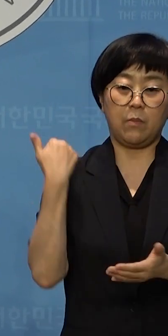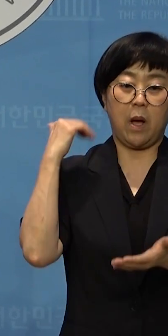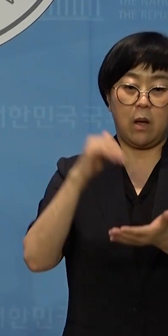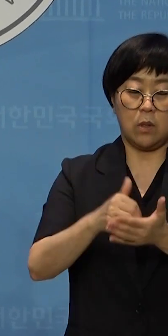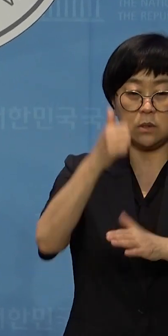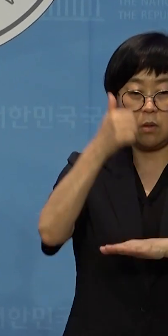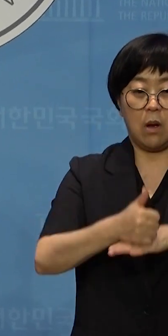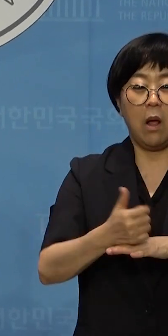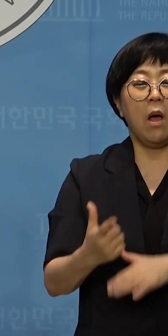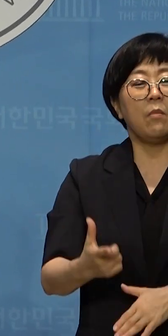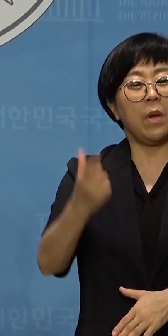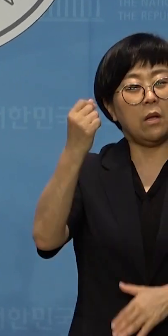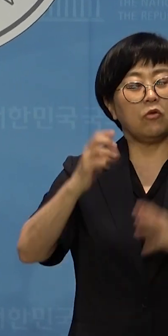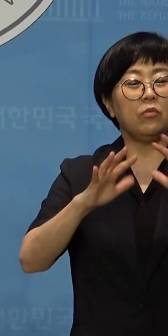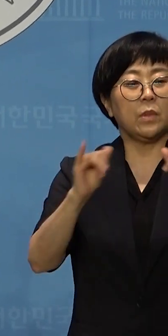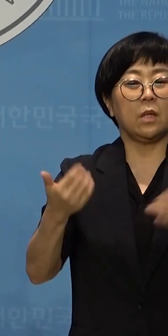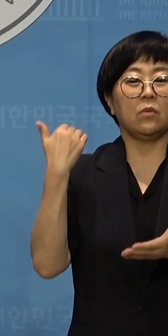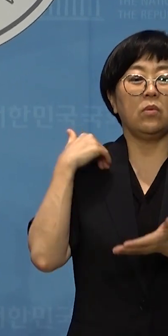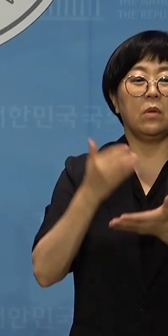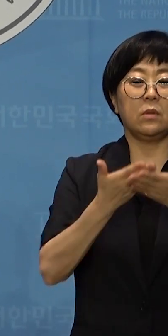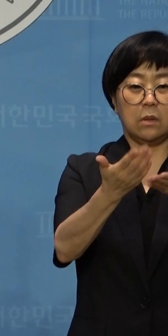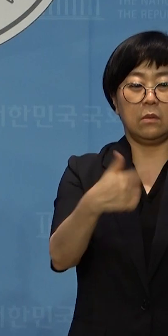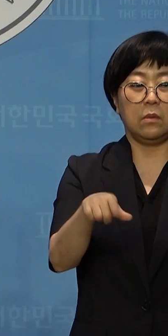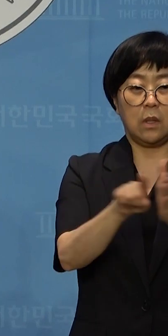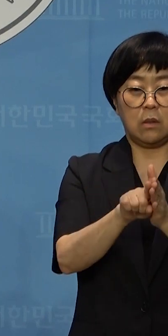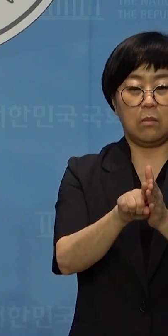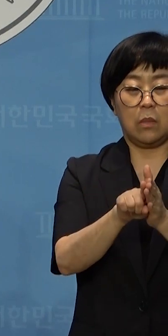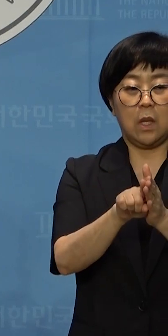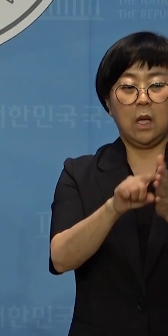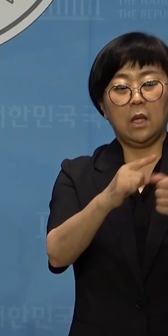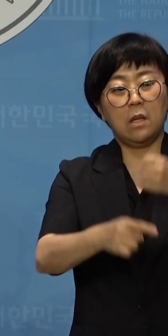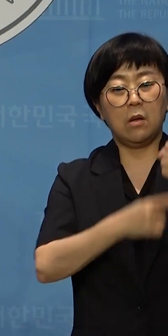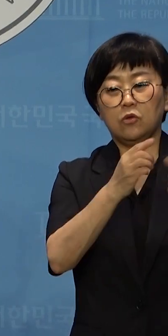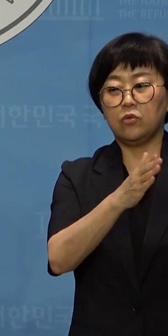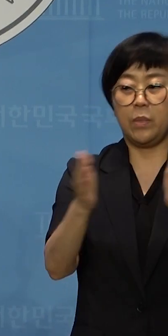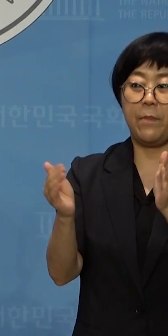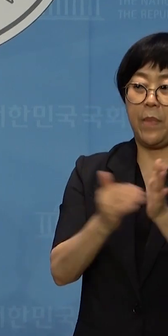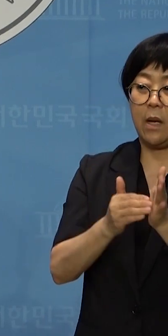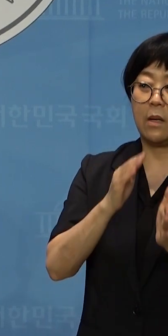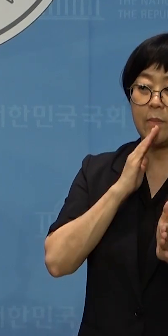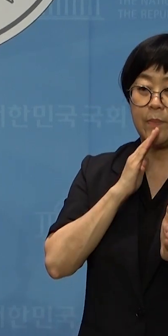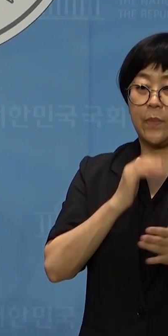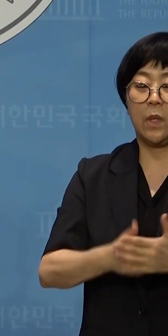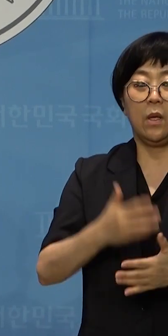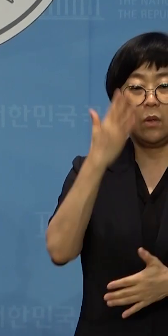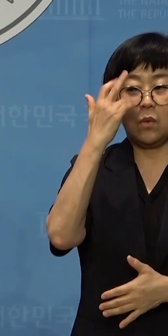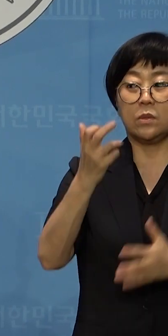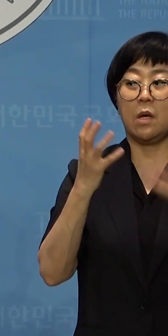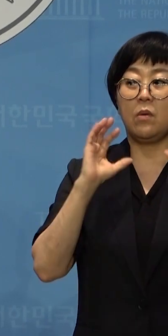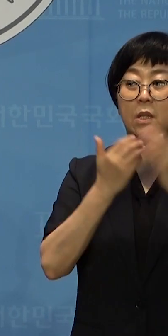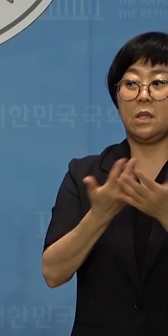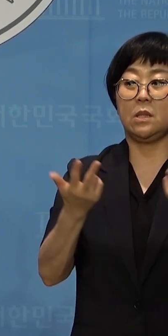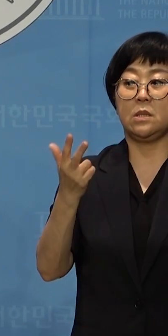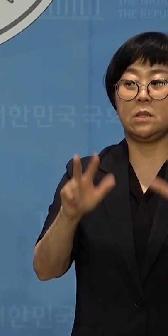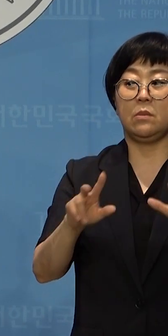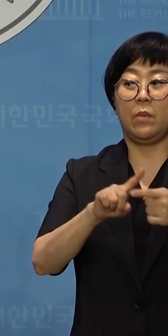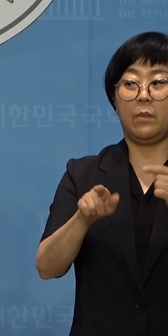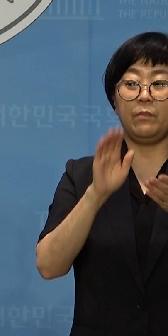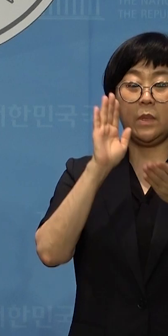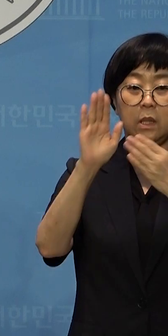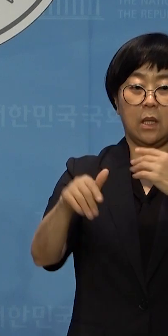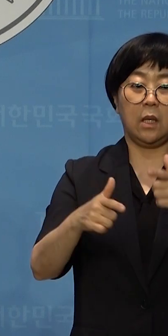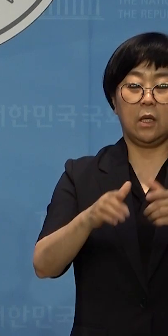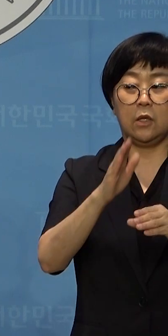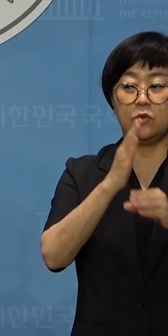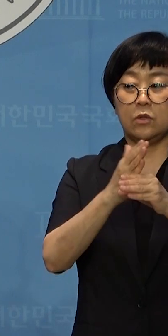성과를 하루빨리 국민께 돌려드리기 위해 1년간의 준비를 거쳤으며 용산 어린이 정원은 미래의